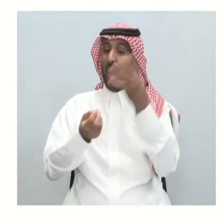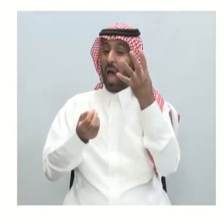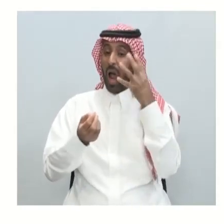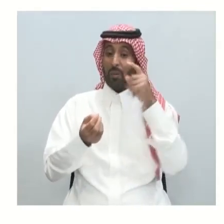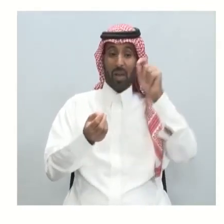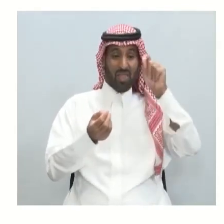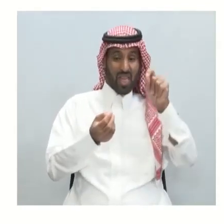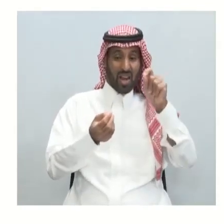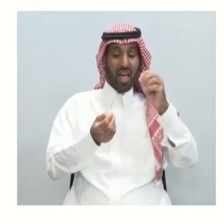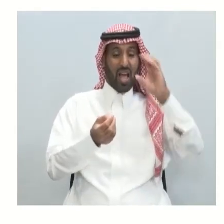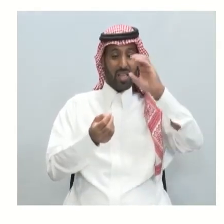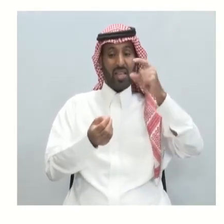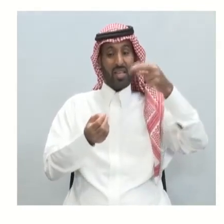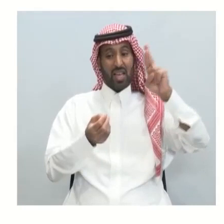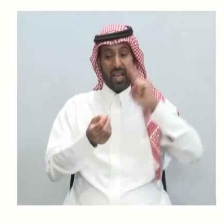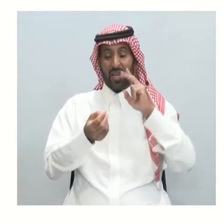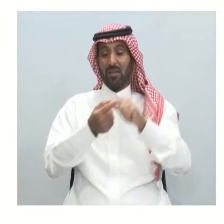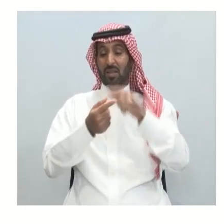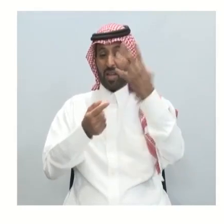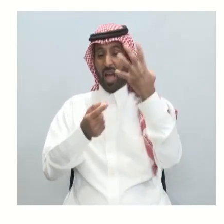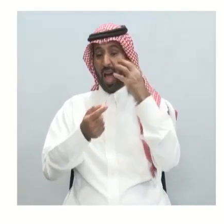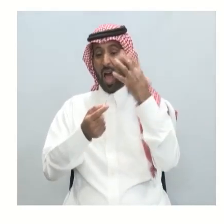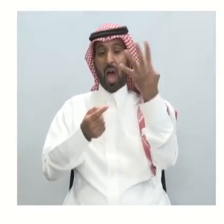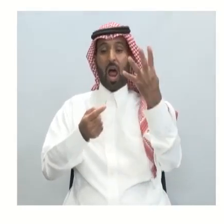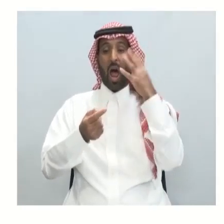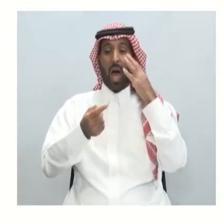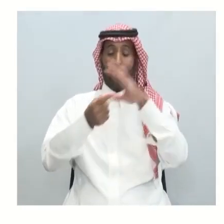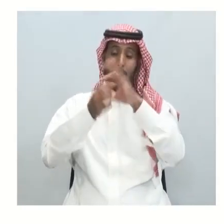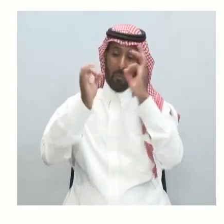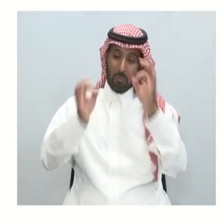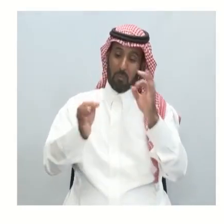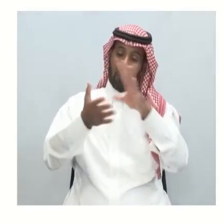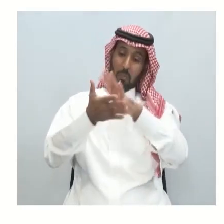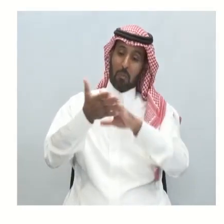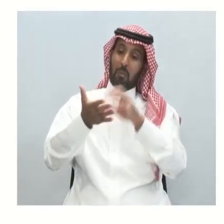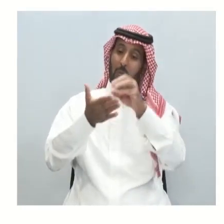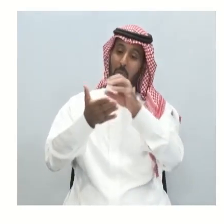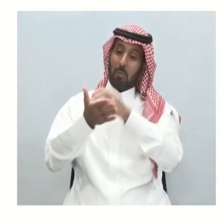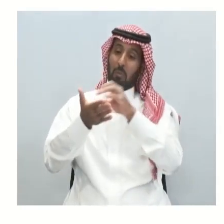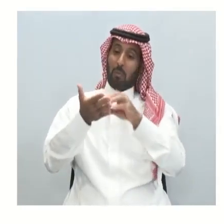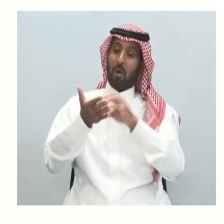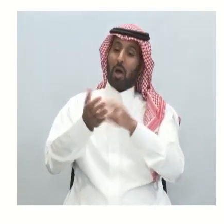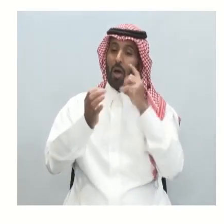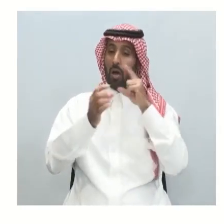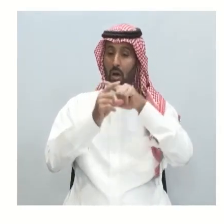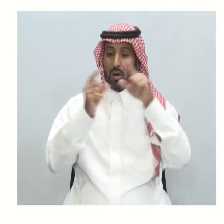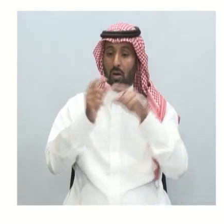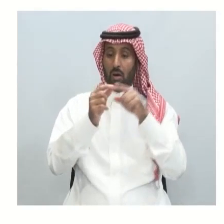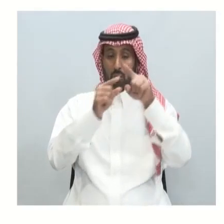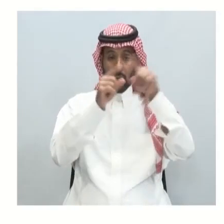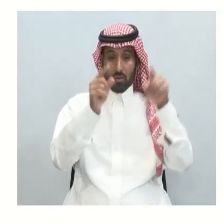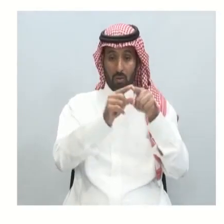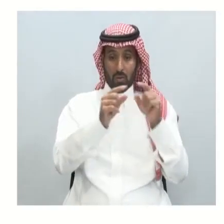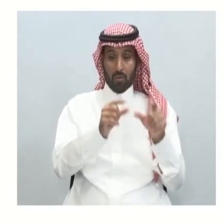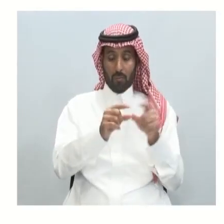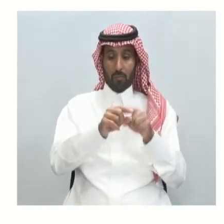كربون ترتيب رباعي الاوجه منتظم رباعي الاوجه منتظم له نظام بلوري اي